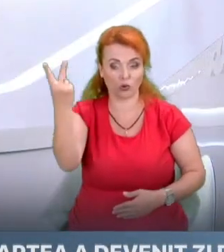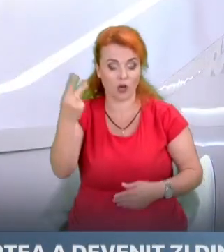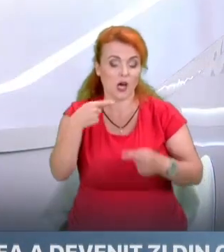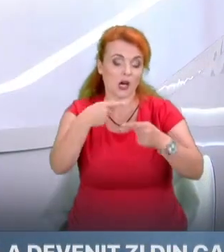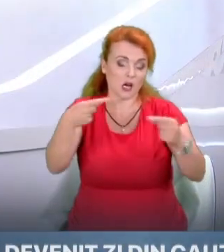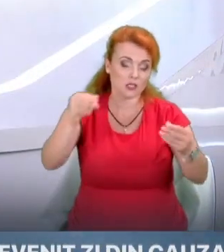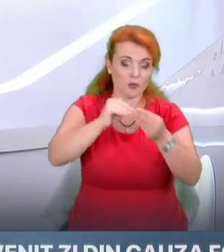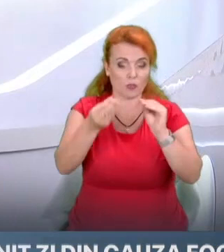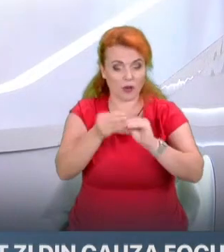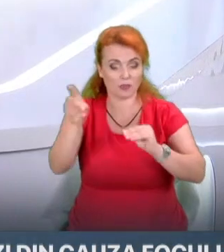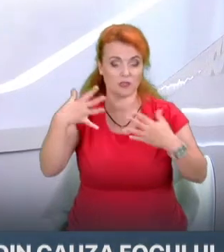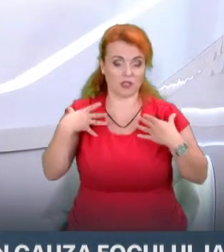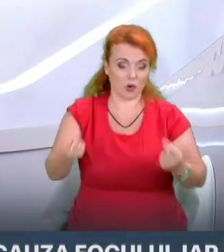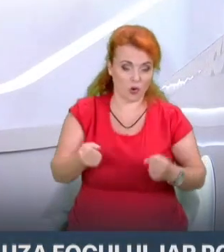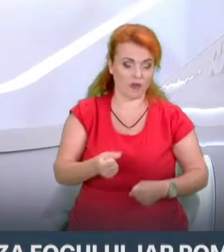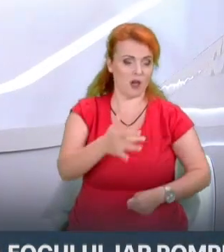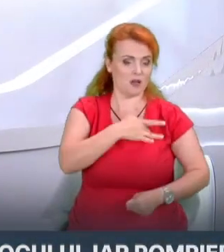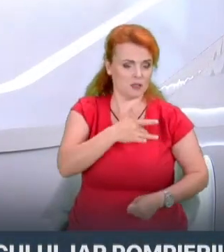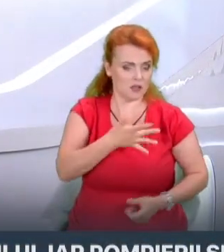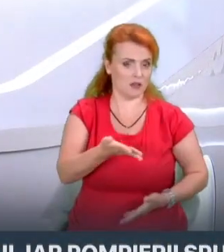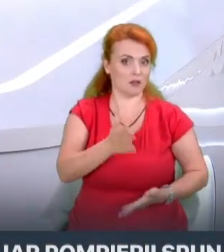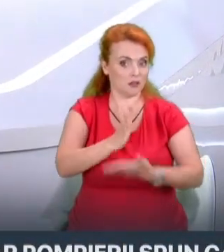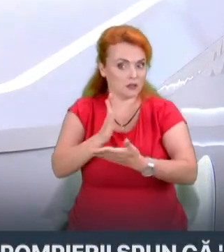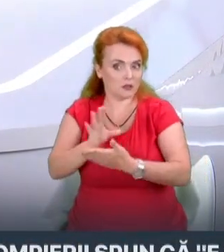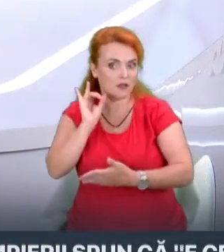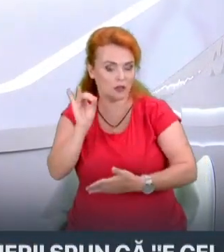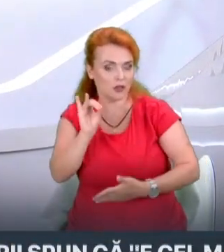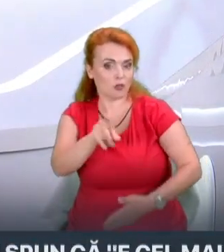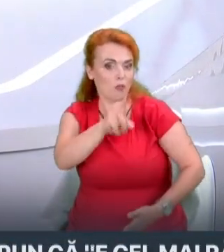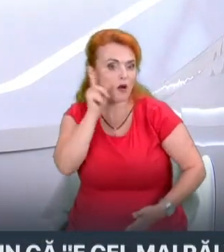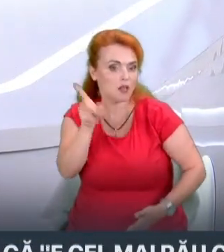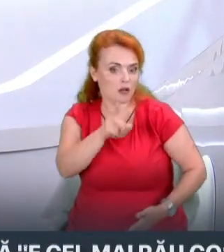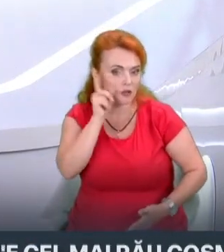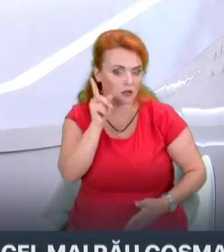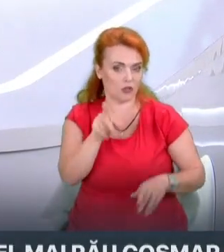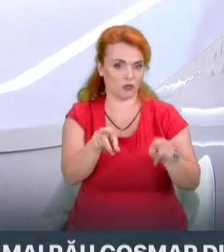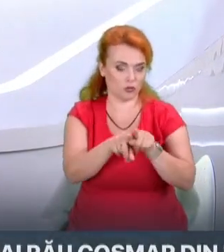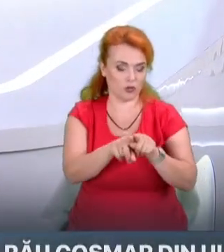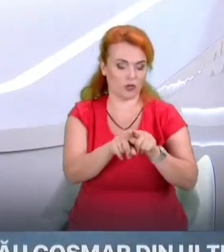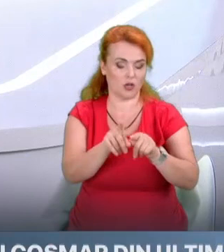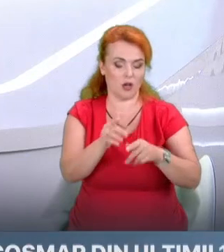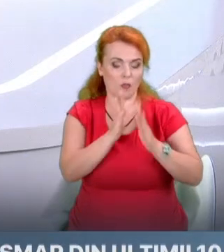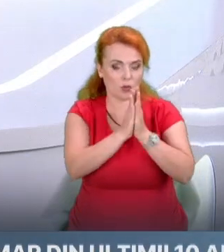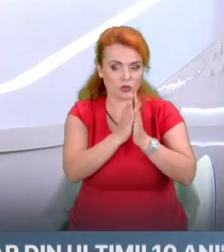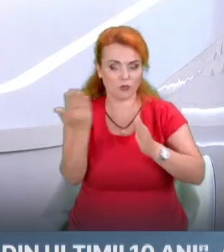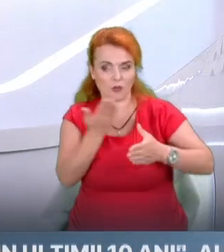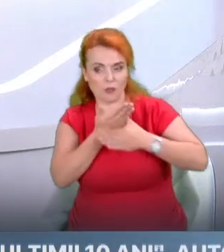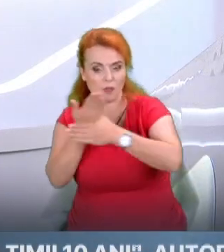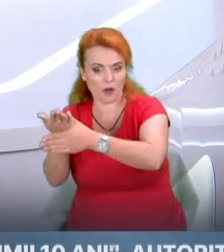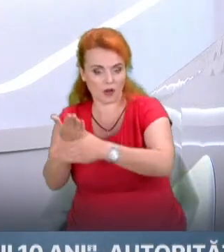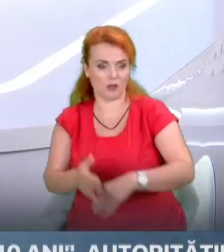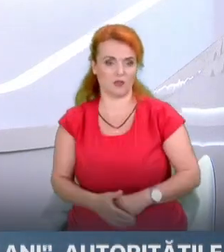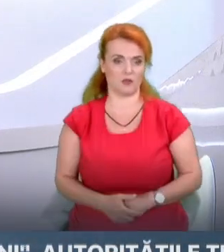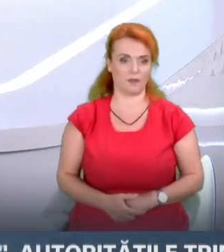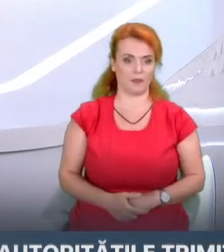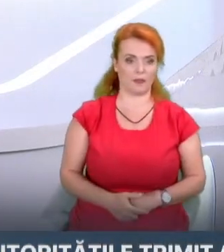de sănătate, cardiaci, dar chiar și persoane tinere care se confruntă cu diverse simptome ca lipotemia, de exemplu,